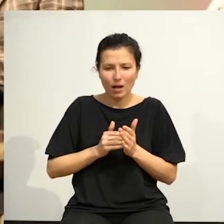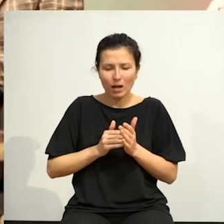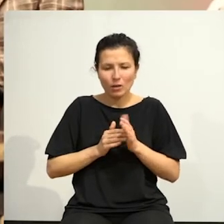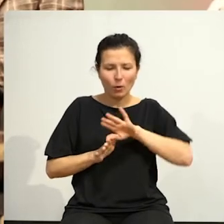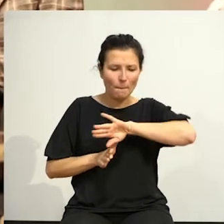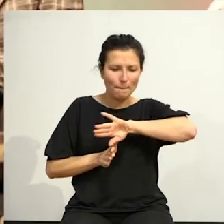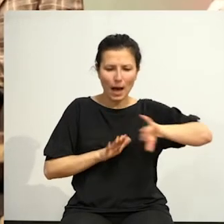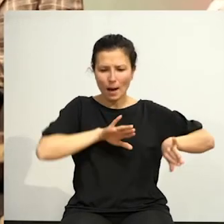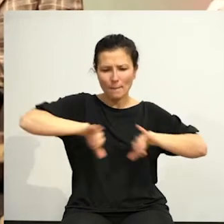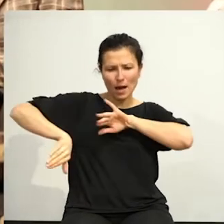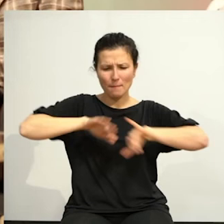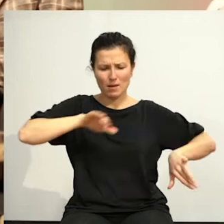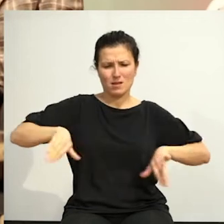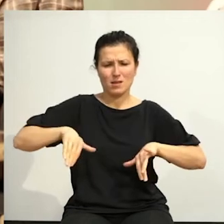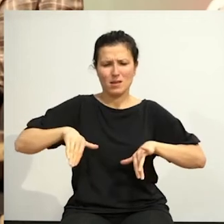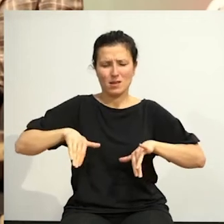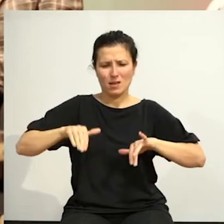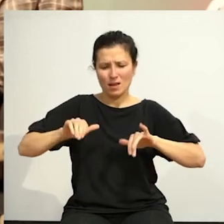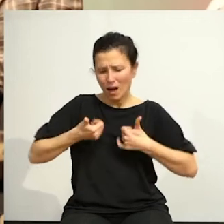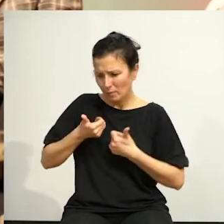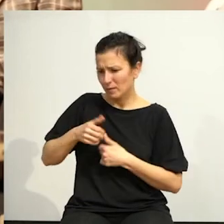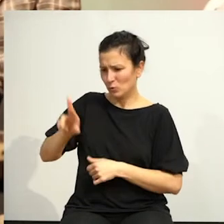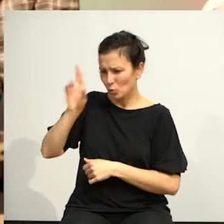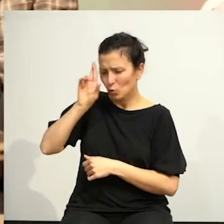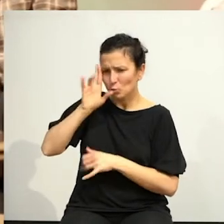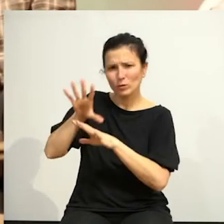o Norwidzie, żeby do nich dotrzeć.